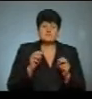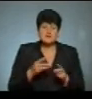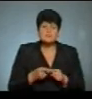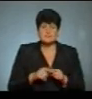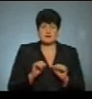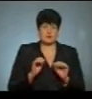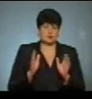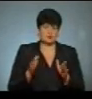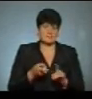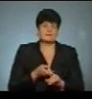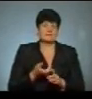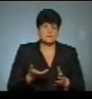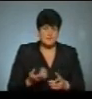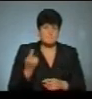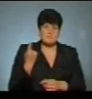бути зумовлено? Перше,